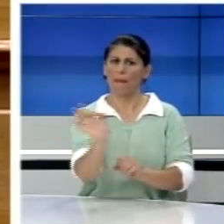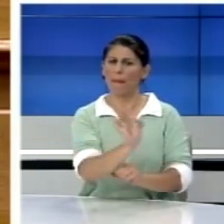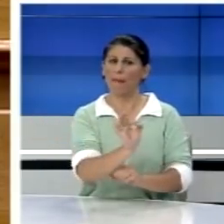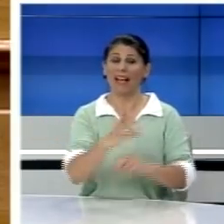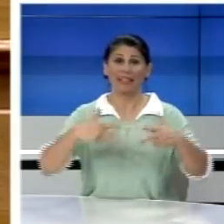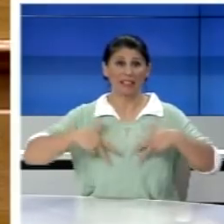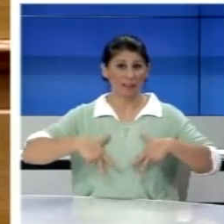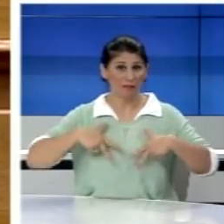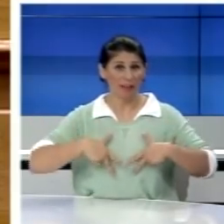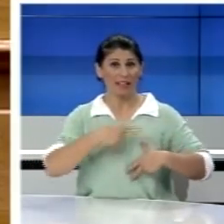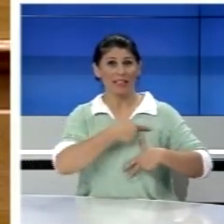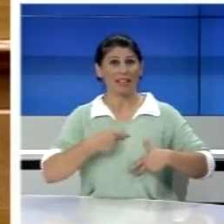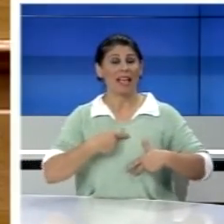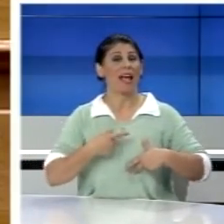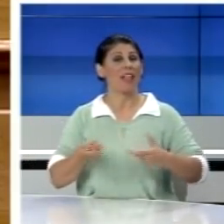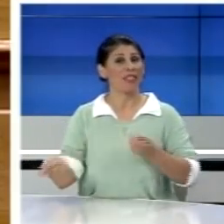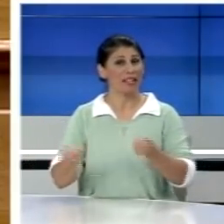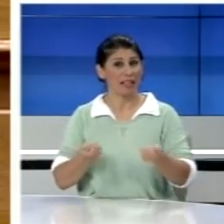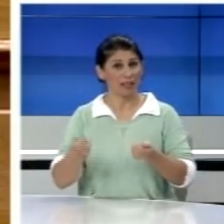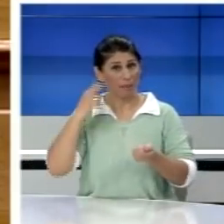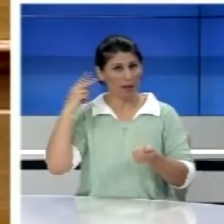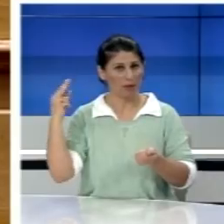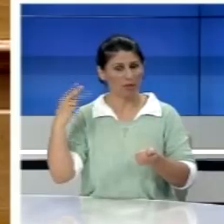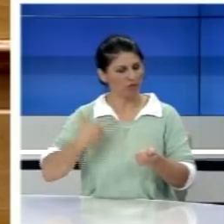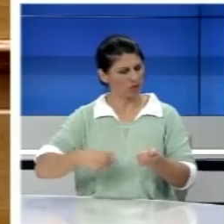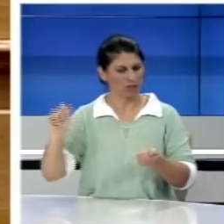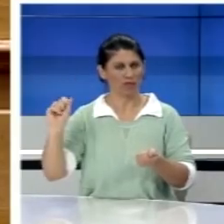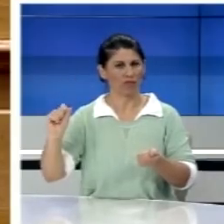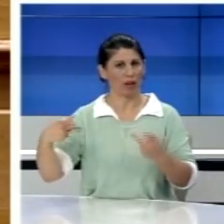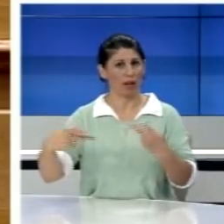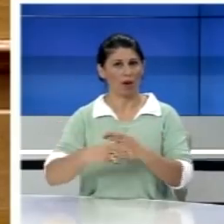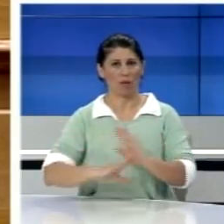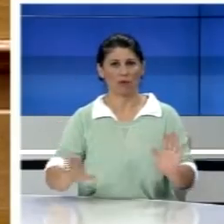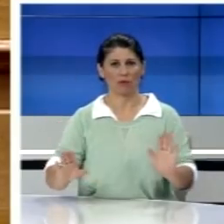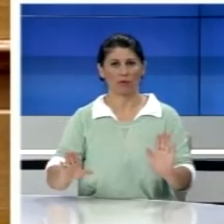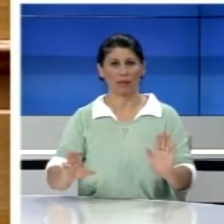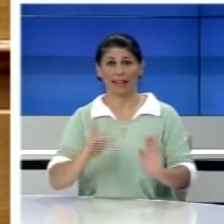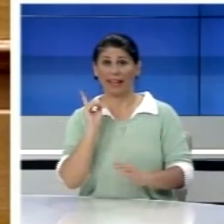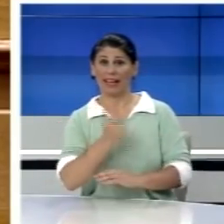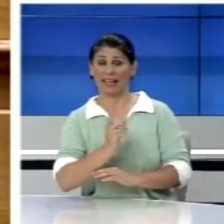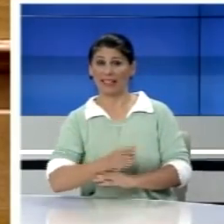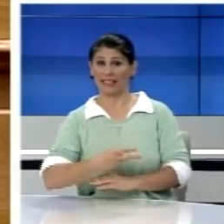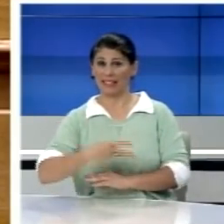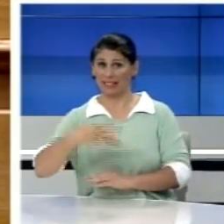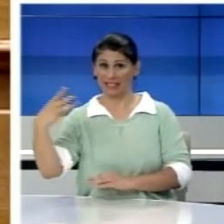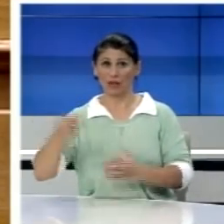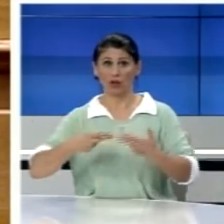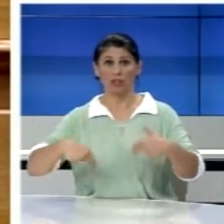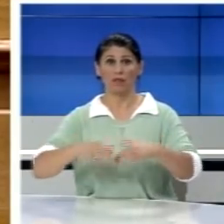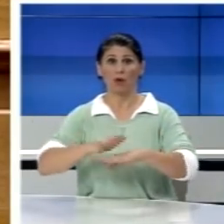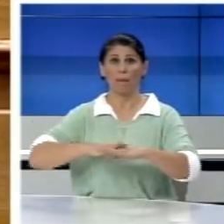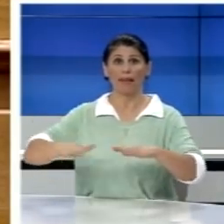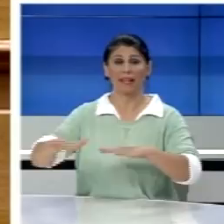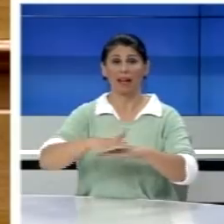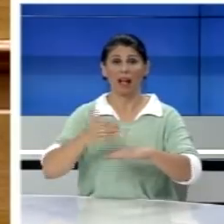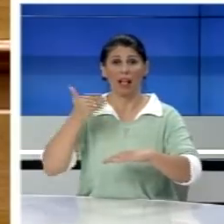κυβέρνηση και οι διοικήσεις των Ιδρυμάτων αρνούνται να κόψουν. Η δήθεν κριτική του ΣΥΡΙΖΑ ότι στο Συμβούλιο της